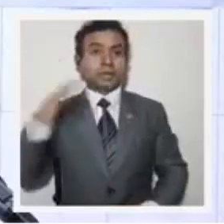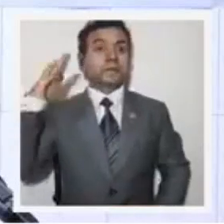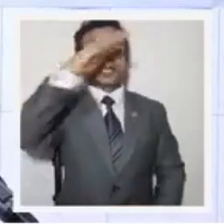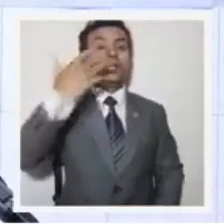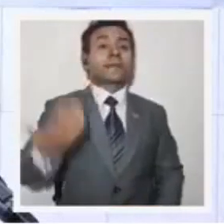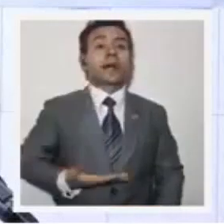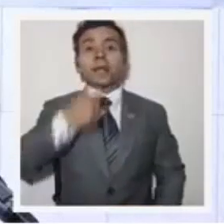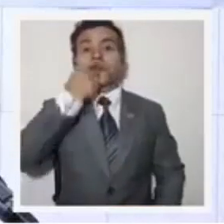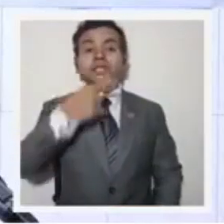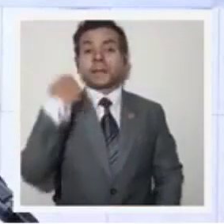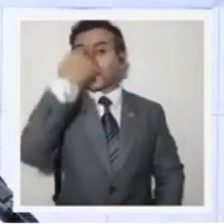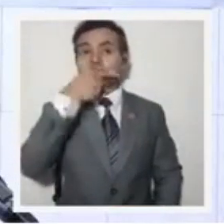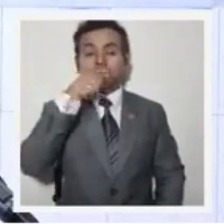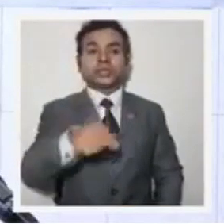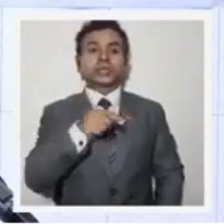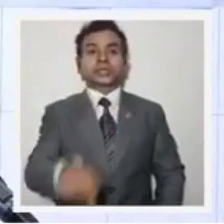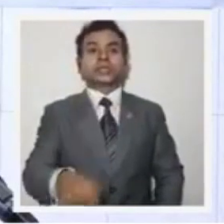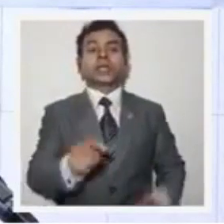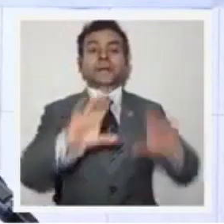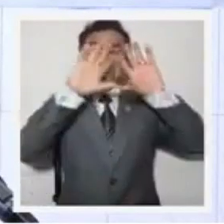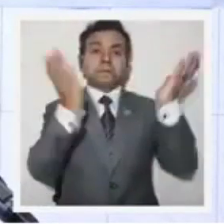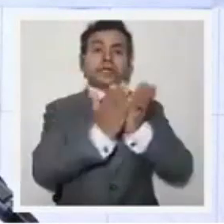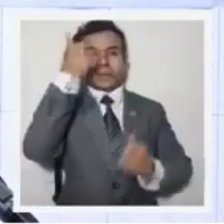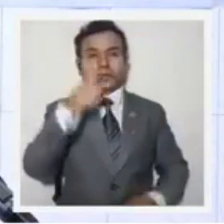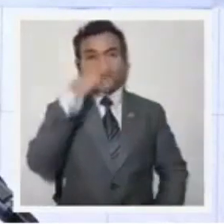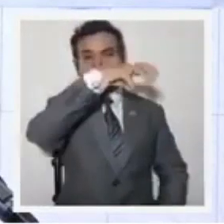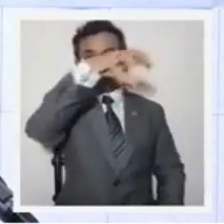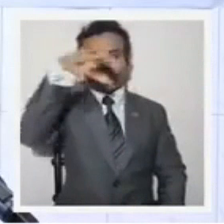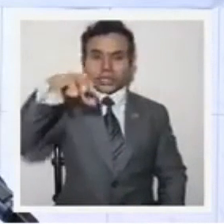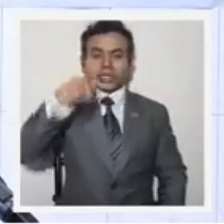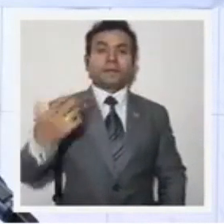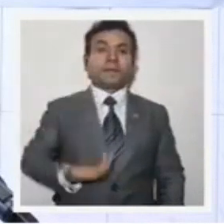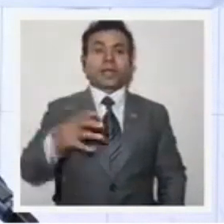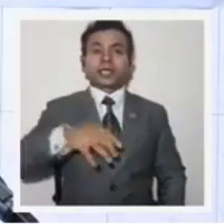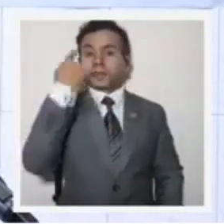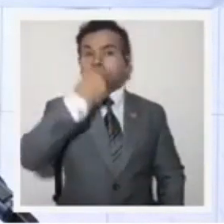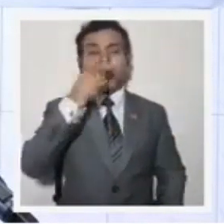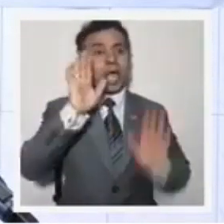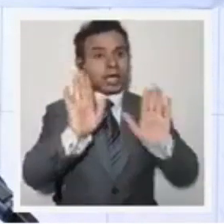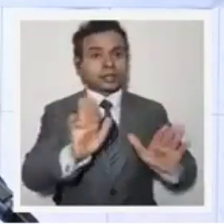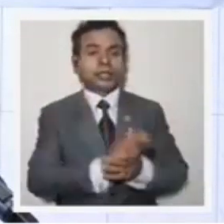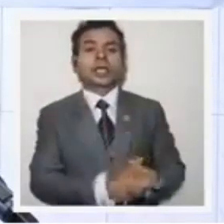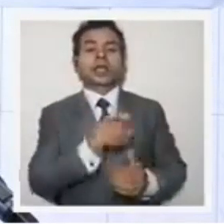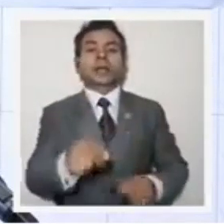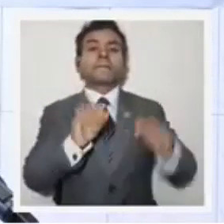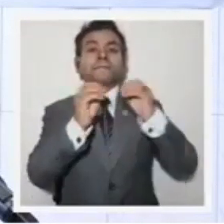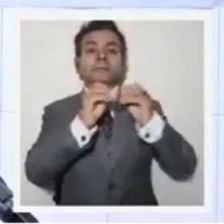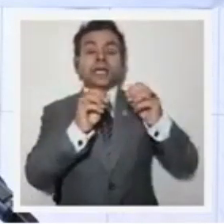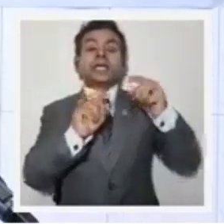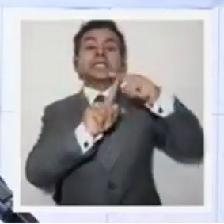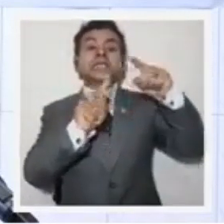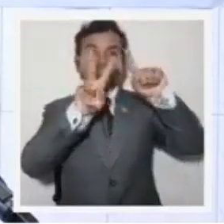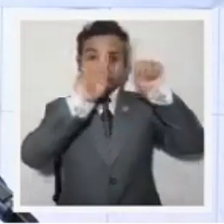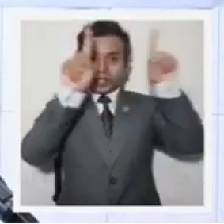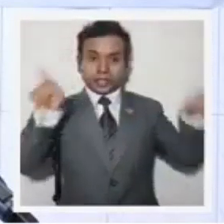দর্শক শ্রোতাবৃন্দ, প্রিয় দেশবাসী এবং প্রবাসী বাংলাদেশি যারা সারা বিশ্বের অবস্থান